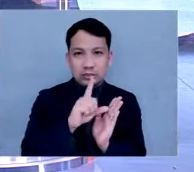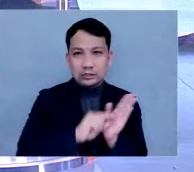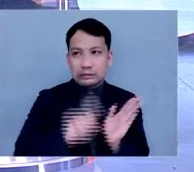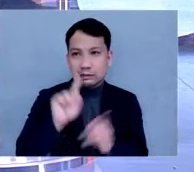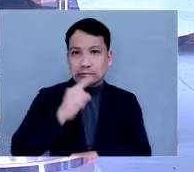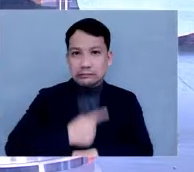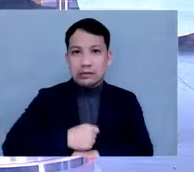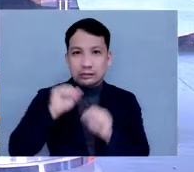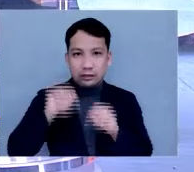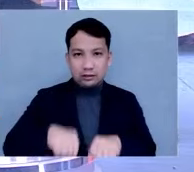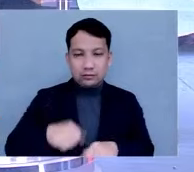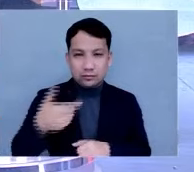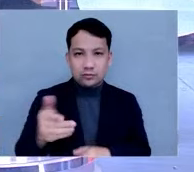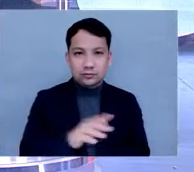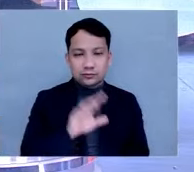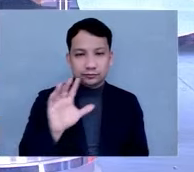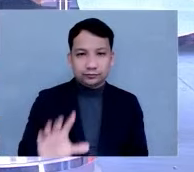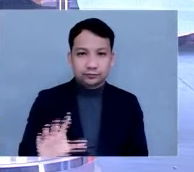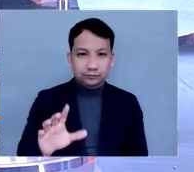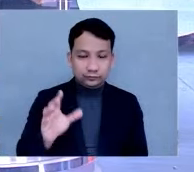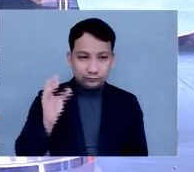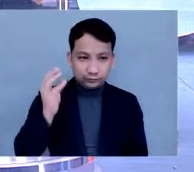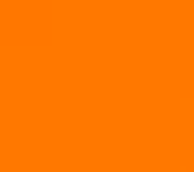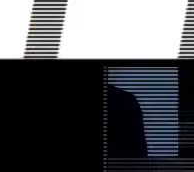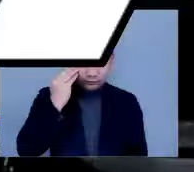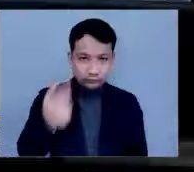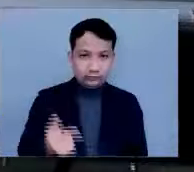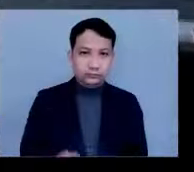Nasa frontline ng balitang yan, si Mon Guaves.